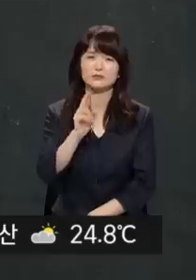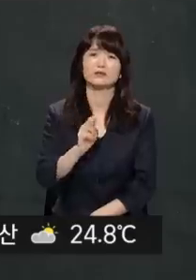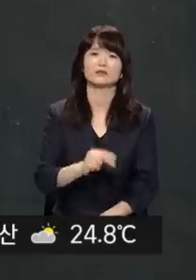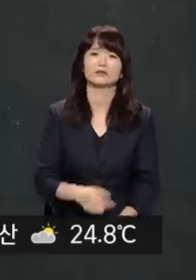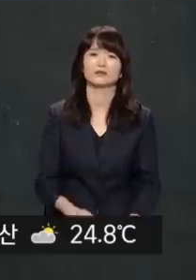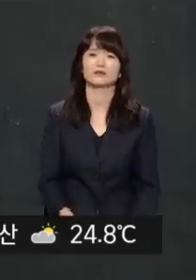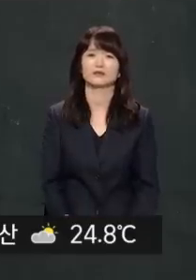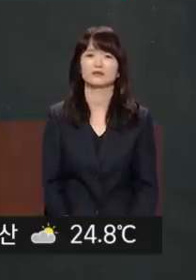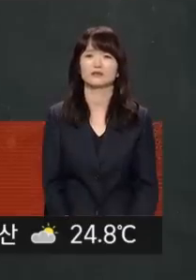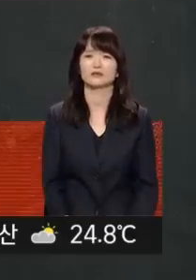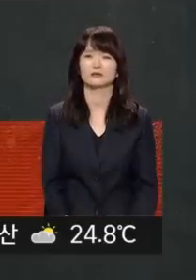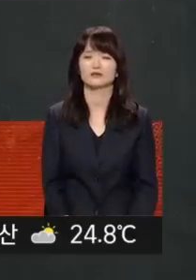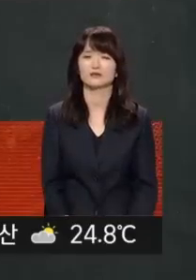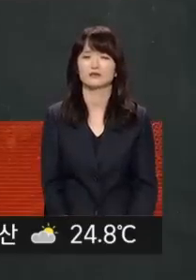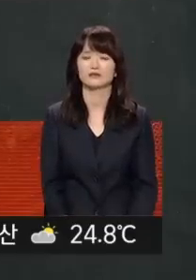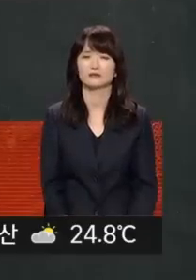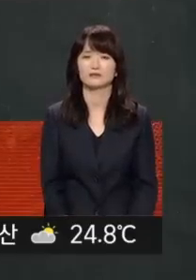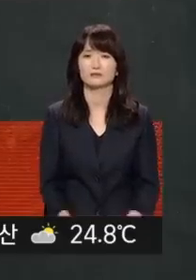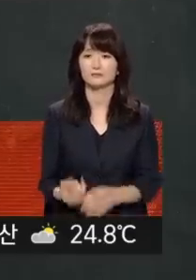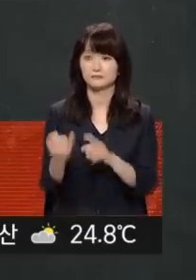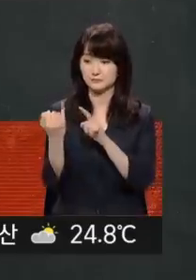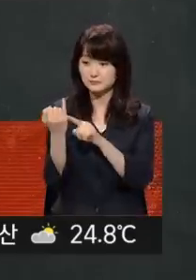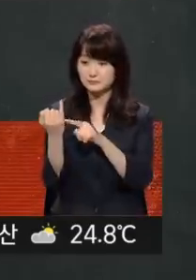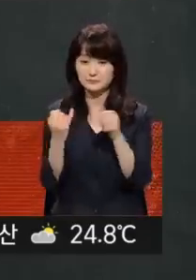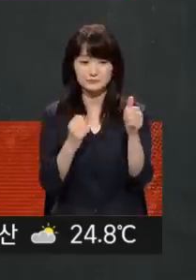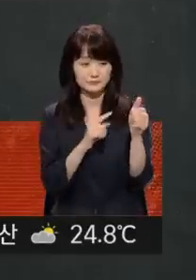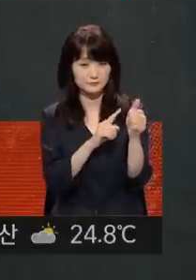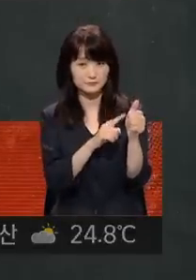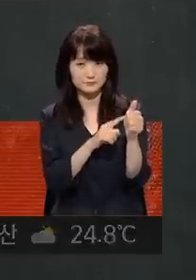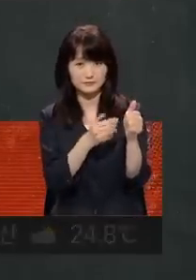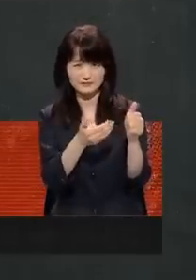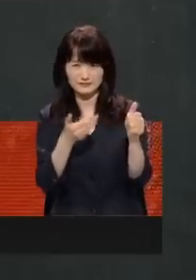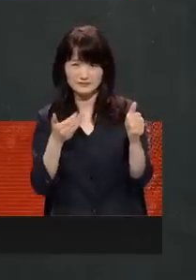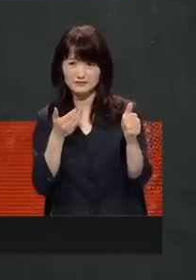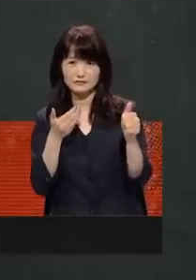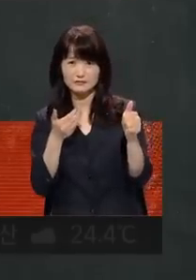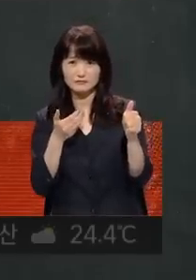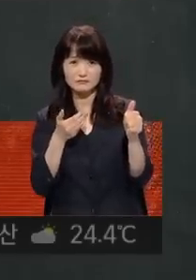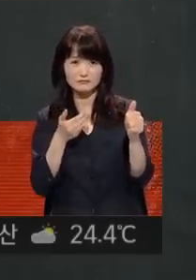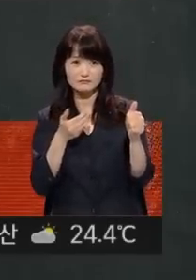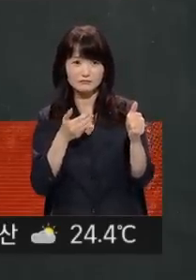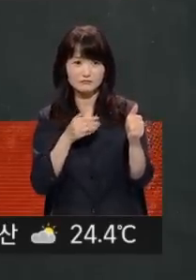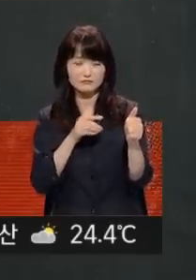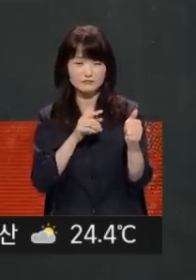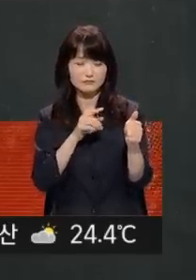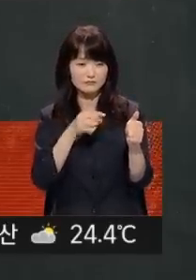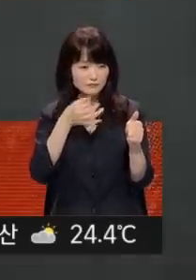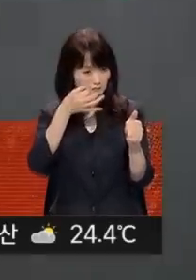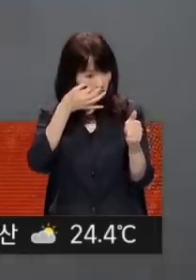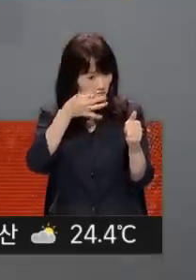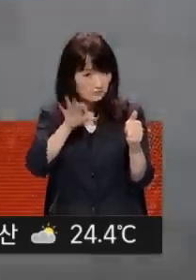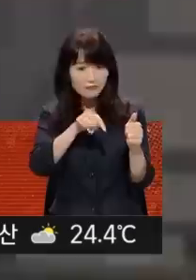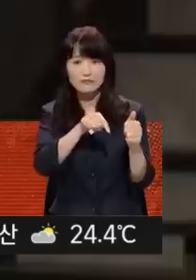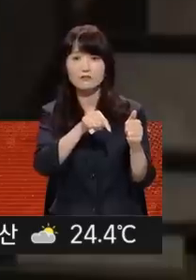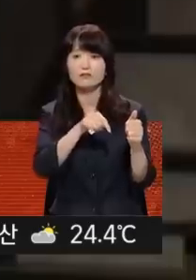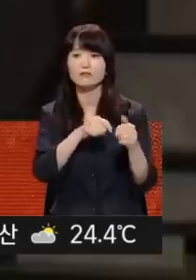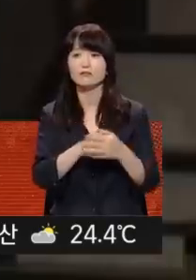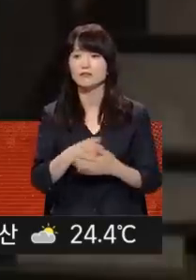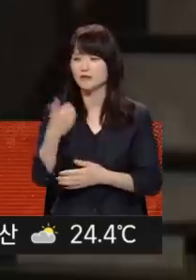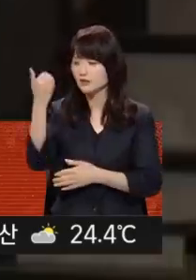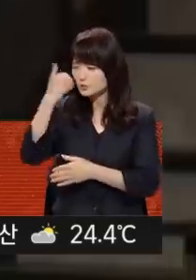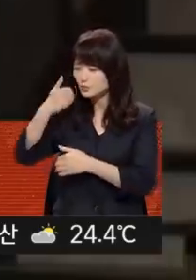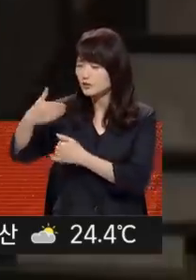아니겠습니까 그런데 사실이 여성은 남성을 사전에 한 번도 본 적이 없는 사람이에요 누가 이제